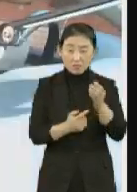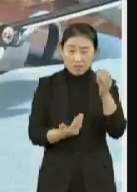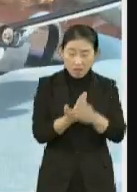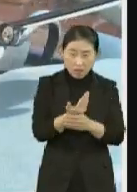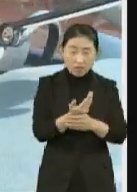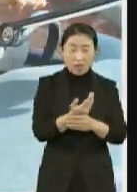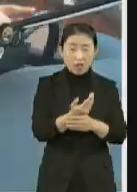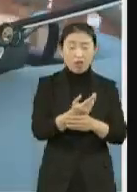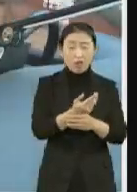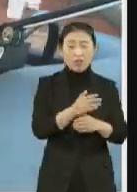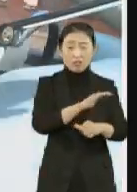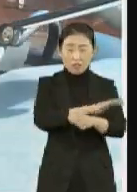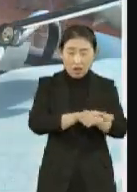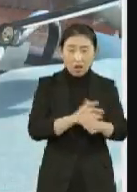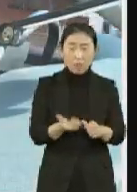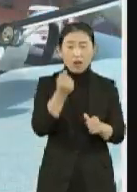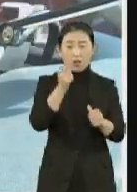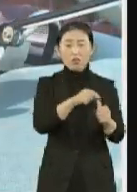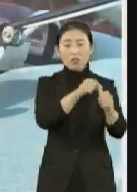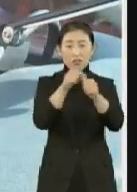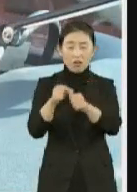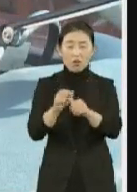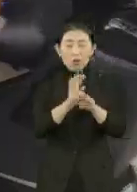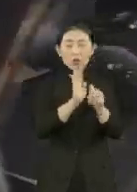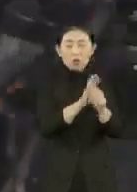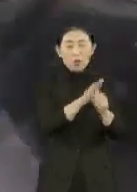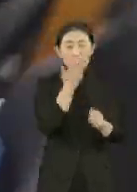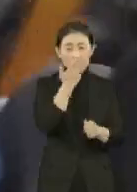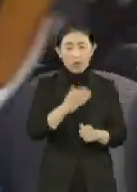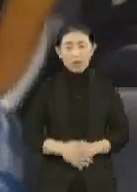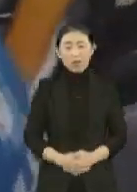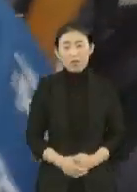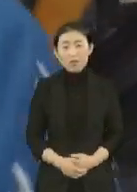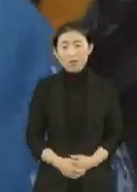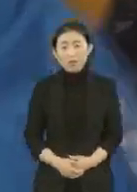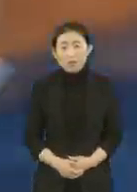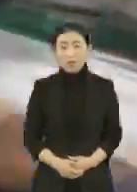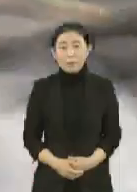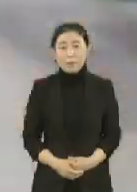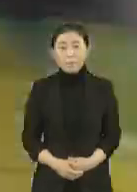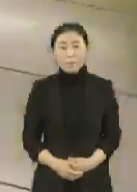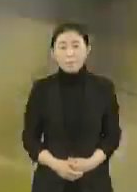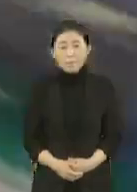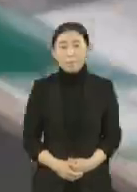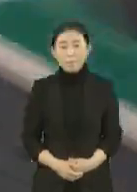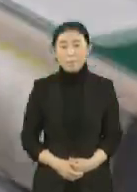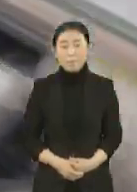빠진 누군가가 보다 신속히 도움받을 수 있습니다. 긴급신고 드립니다.